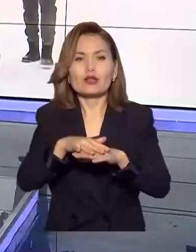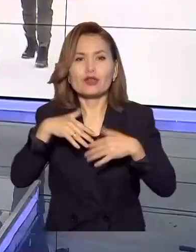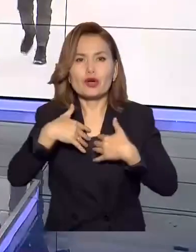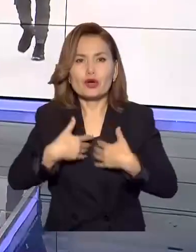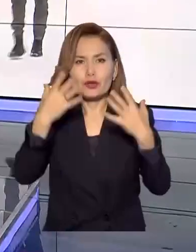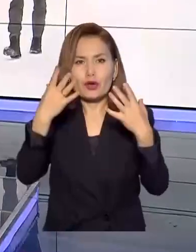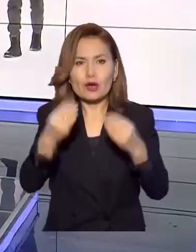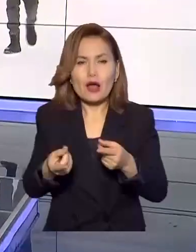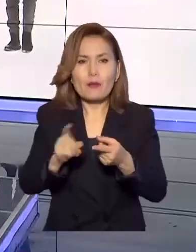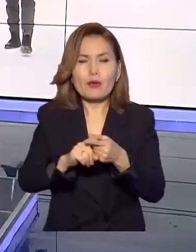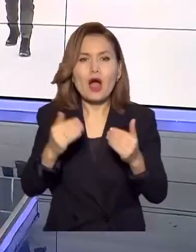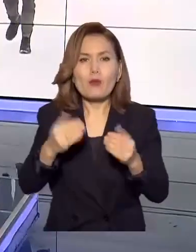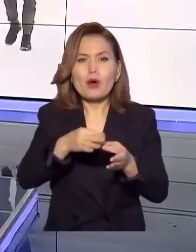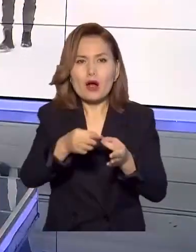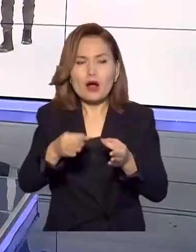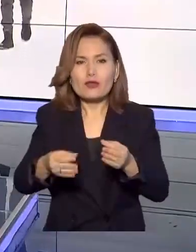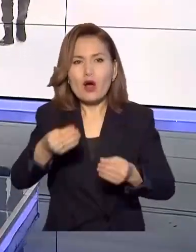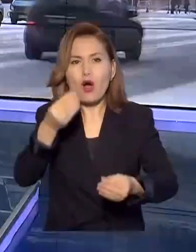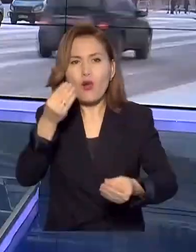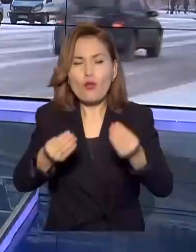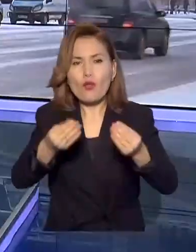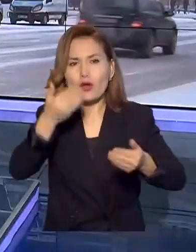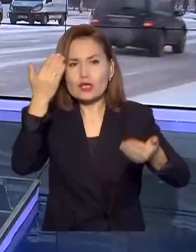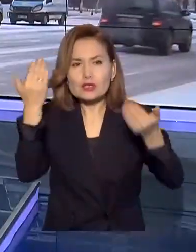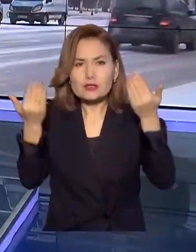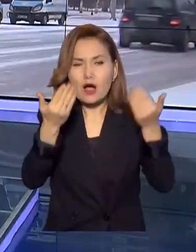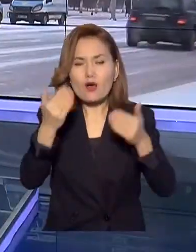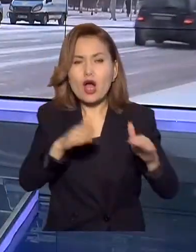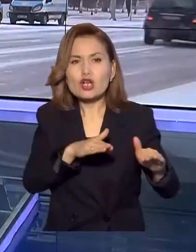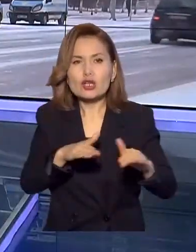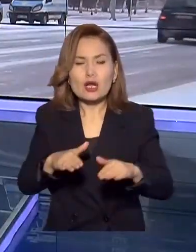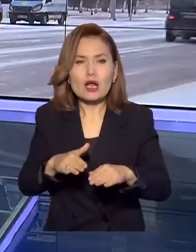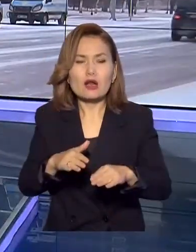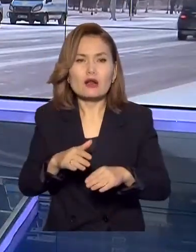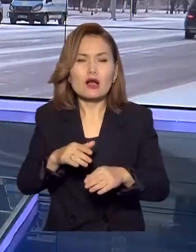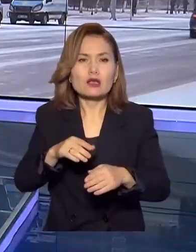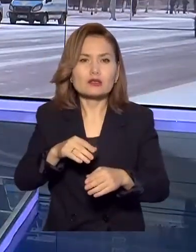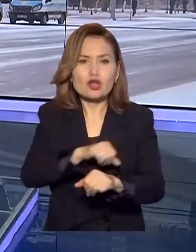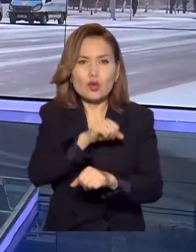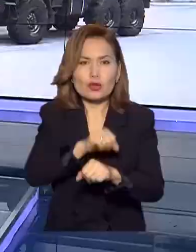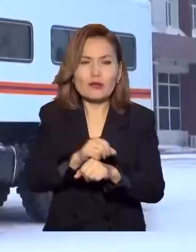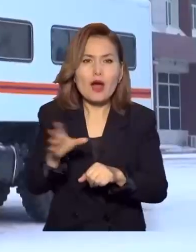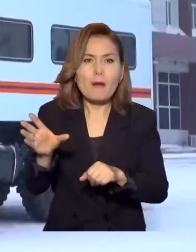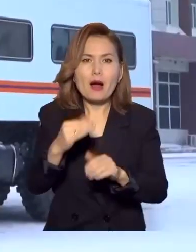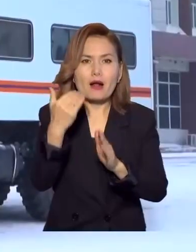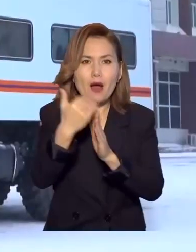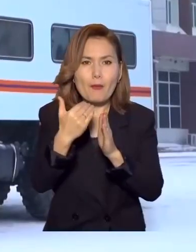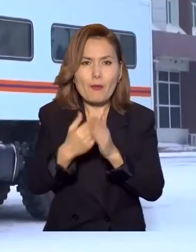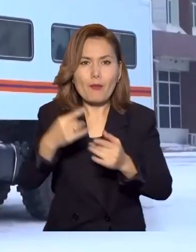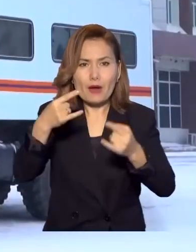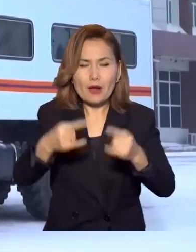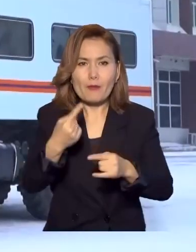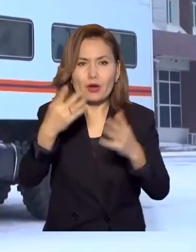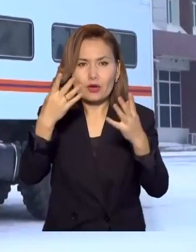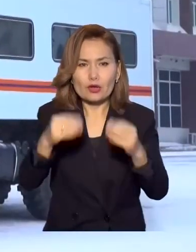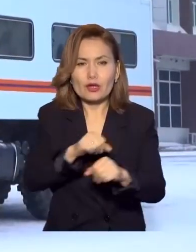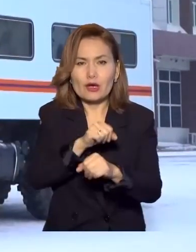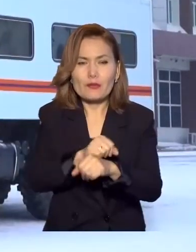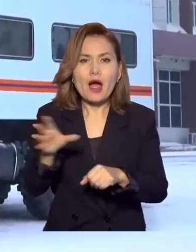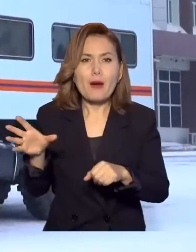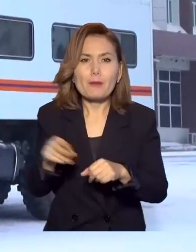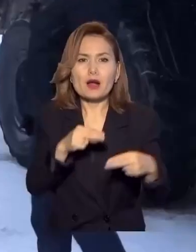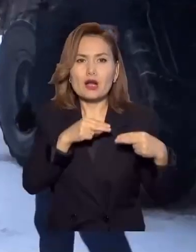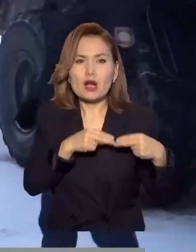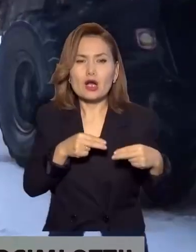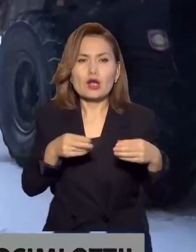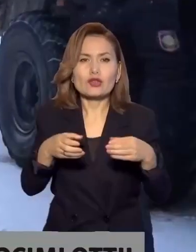бүгін аймақта ойын-сауықтық шаралар өткізілмей. Телеарнада осы бағыттағы бағдарламалар бір күнге тоқтатылды. Барлық еңбек